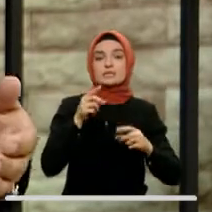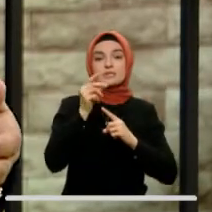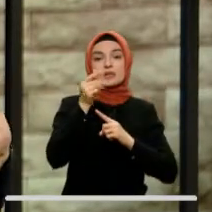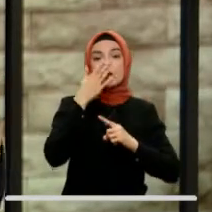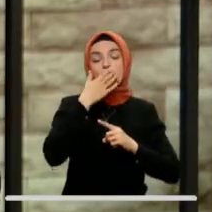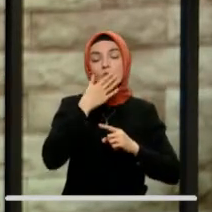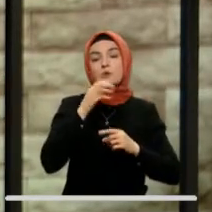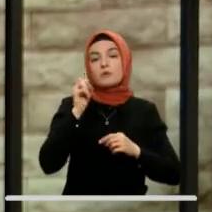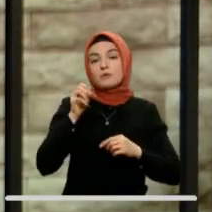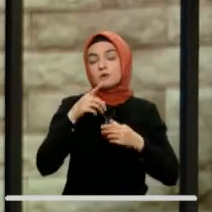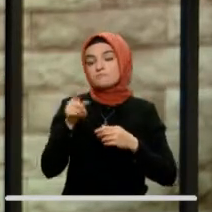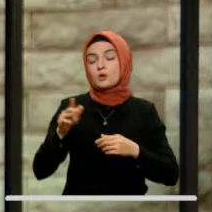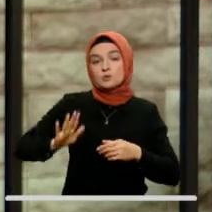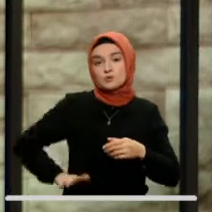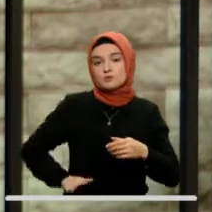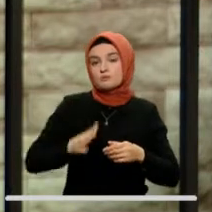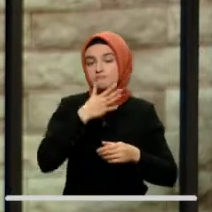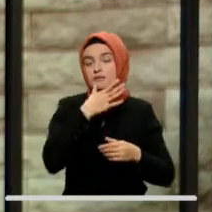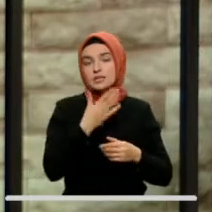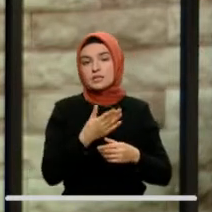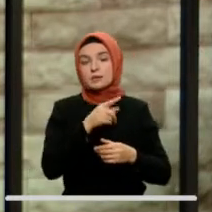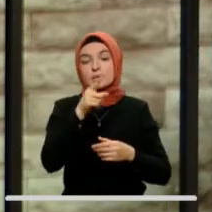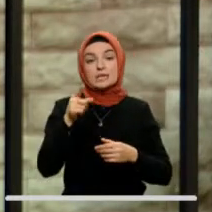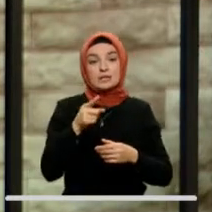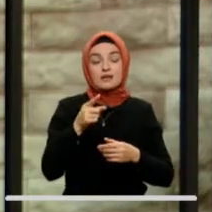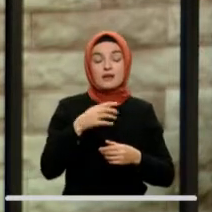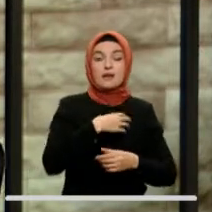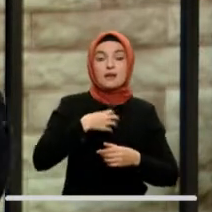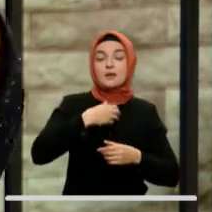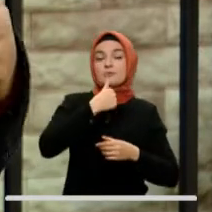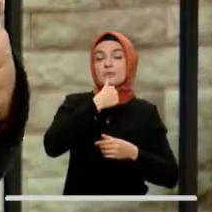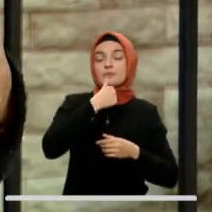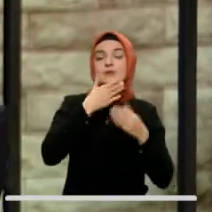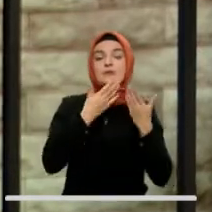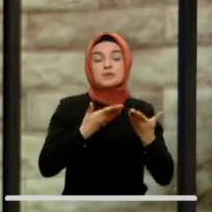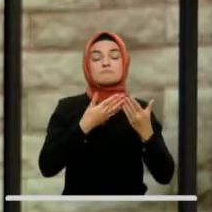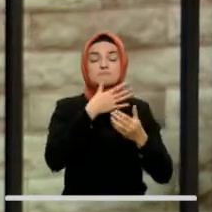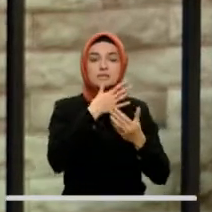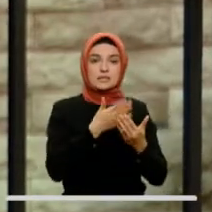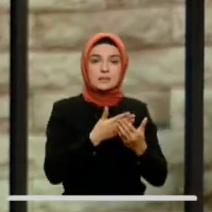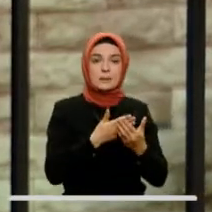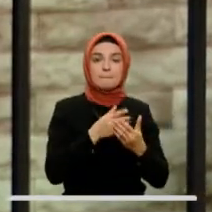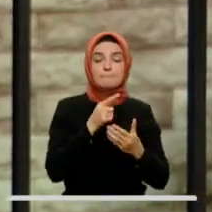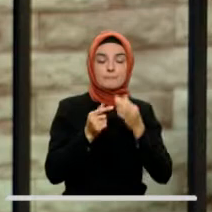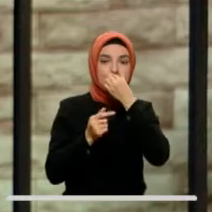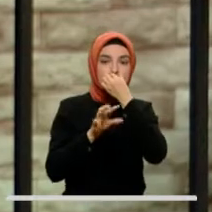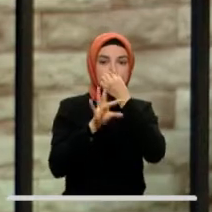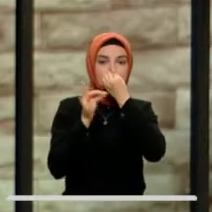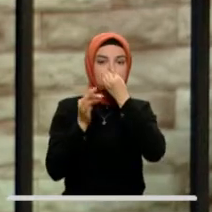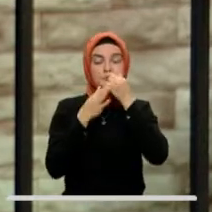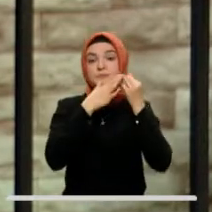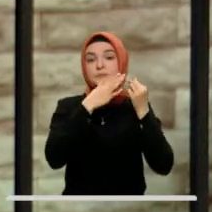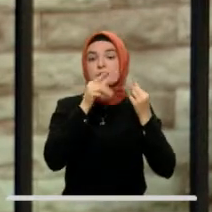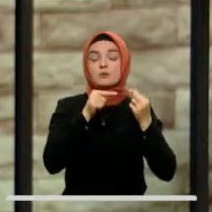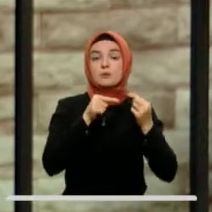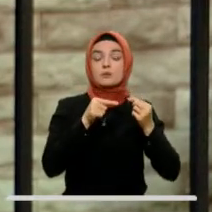öğretmenisiniz, çocukların hepsini ölçersiniz. Aslında anne babalar kendi evlatlarını çok iyi tanıyorlar. Karşılığı evlatlarını seçtiklerini de iyi tanıyorlar orada. Ama